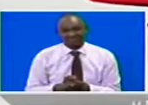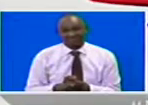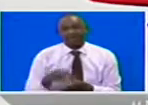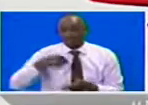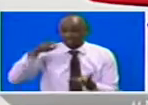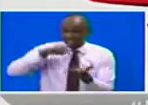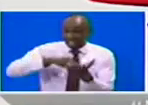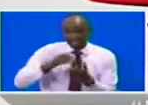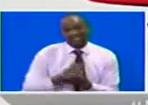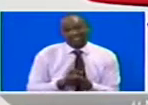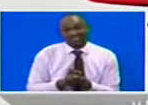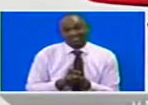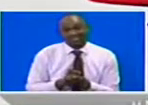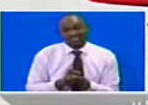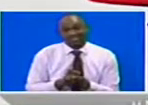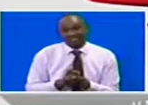Tusimame